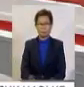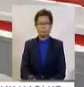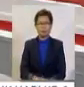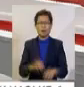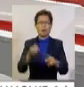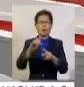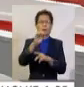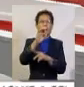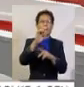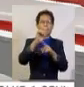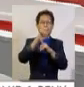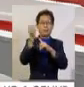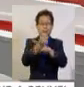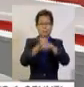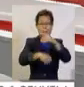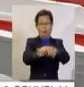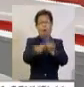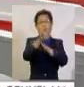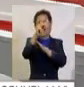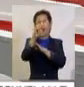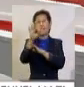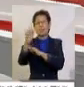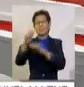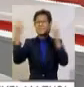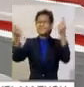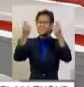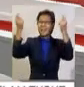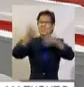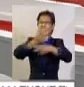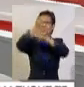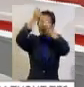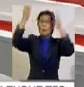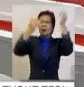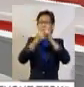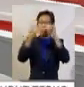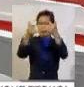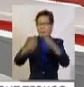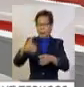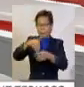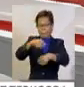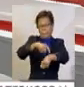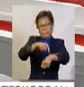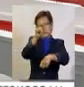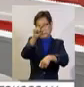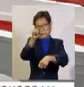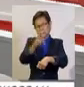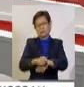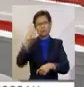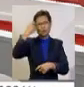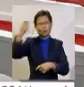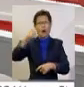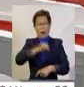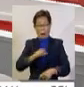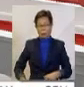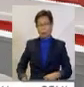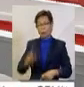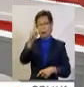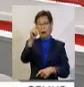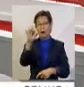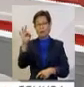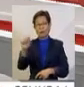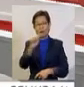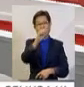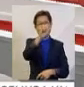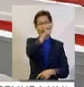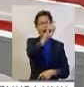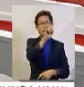Persatuan Bola Sepak Perak PAFA akan mengadakan sambutan juara Piala Malaysia bersama pemain dalam masa terdekat. Setiausaha Agung PAFA Abdul Aziz